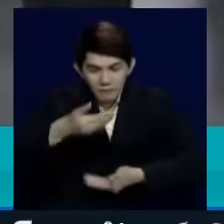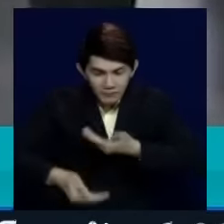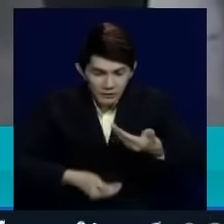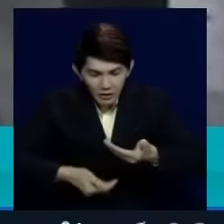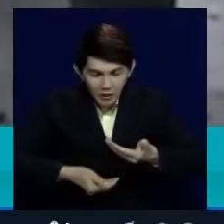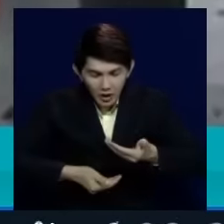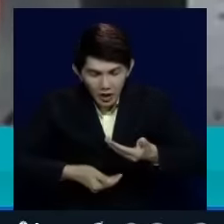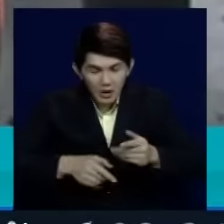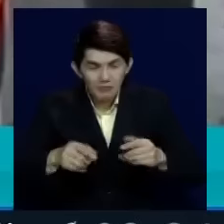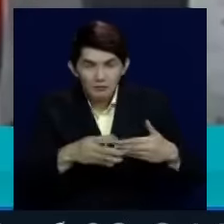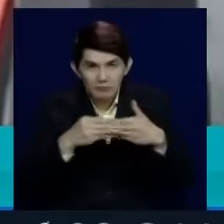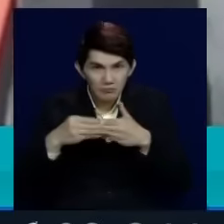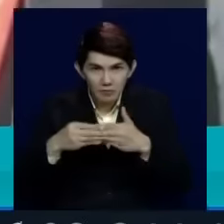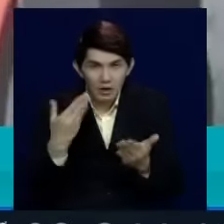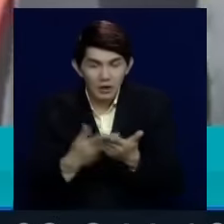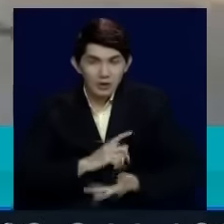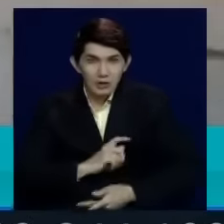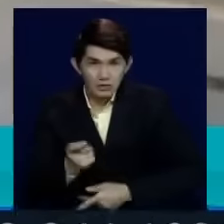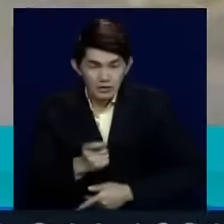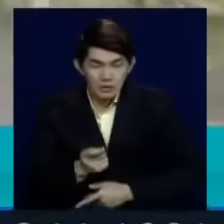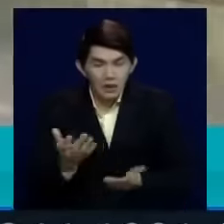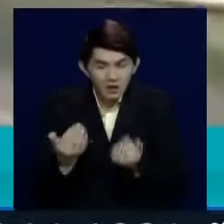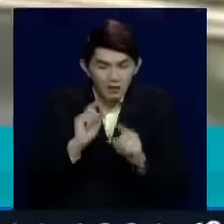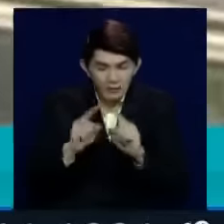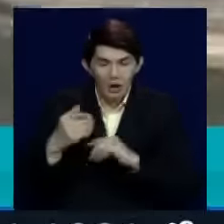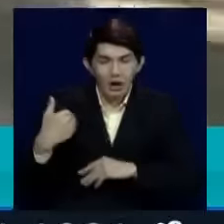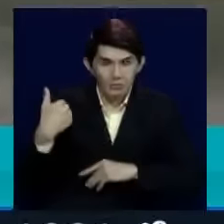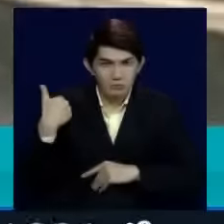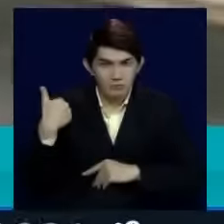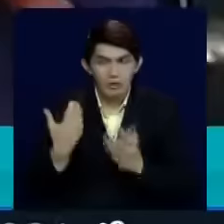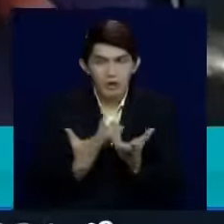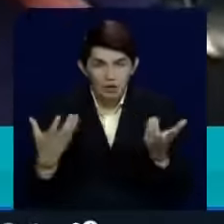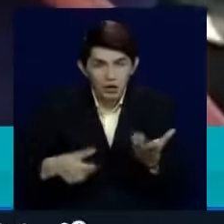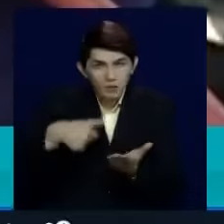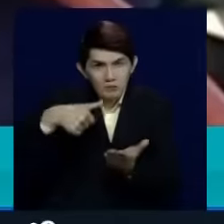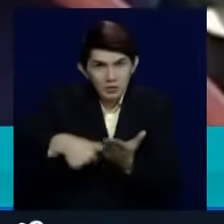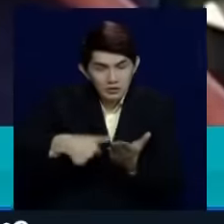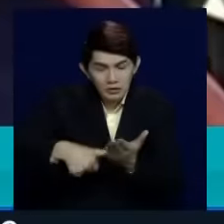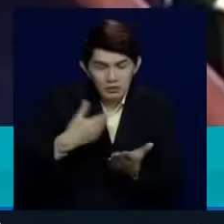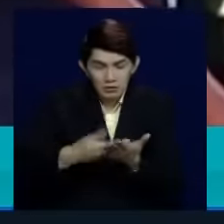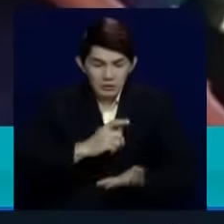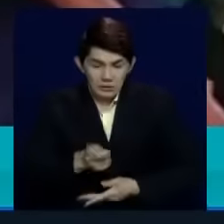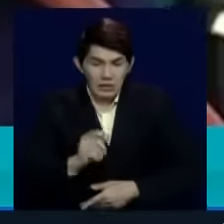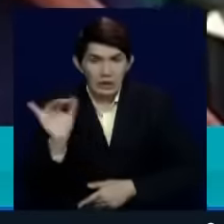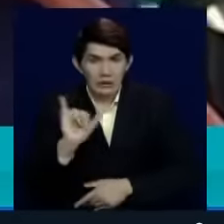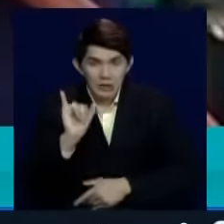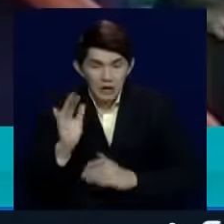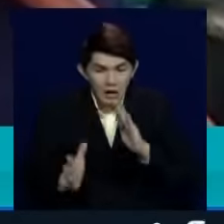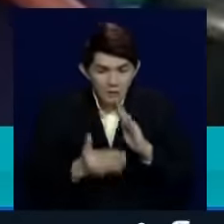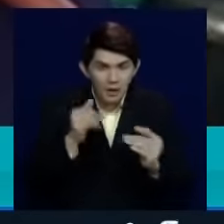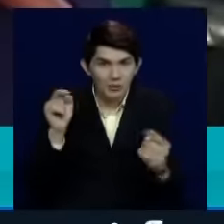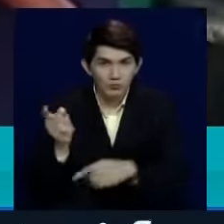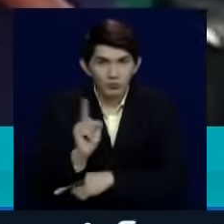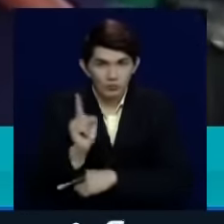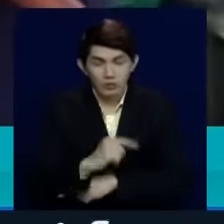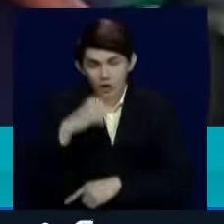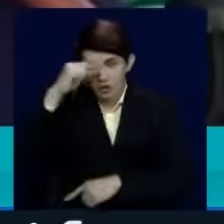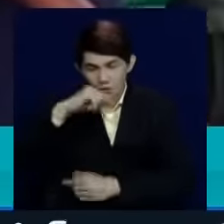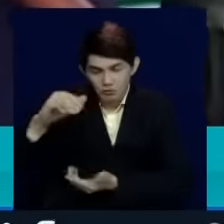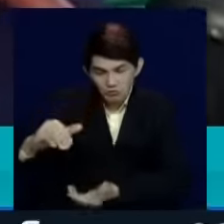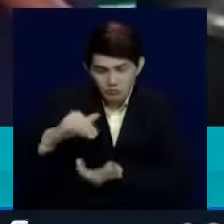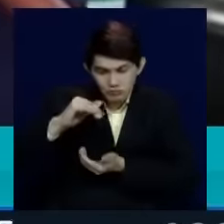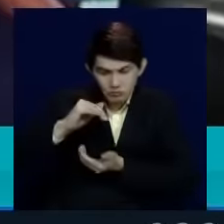พาเอาไปเสียหรือรับไว้ด้วยประการใดซึ่งของที่ยังไม่ได้เสียค่าภาษีหรือโดยผ่านเข้ามาในราชอาณาจักร